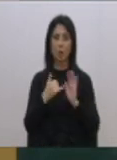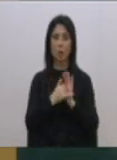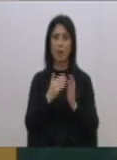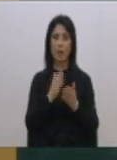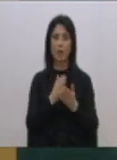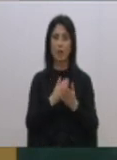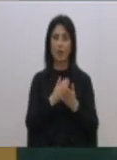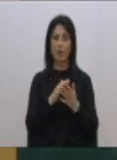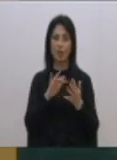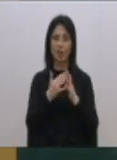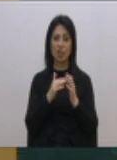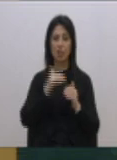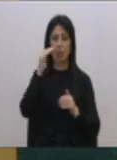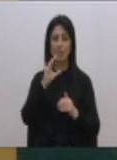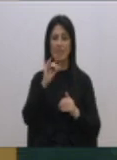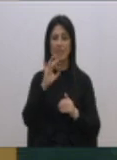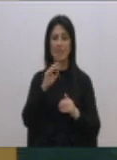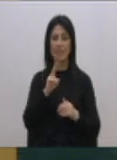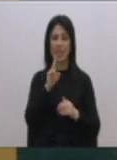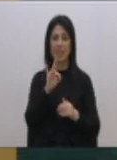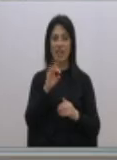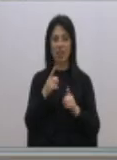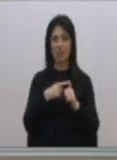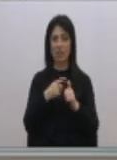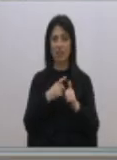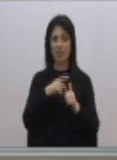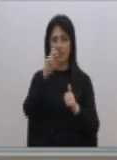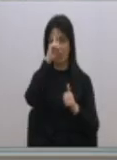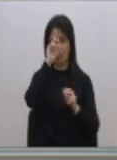Sopel Zenda Simonetis David Kudiashvili sakhelobis sajaro skolis mosaleobis